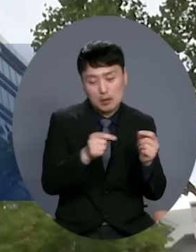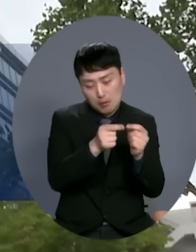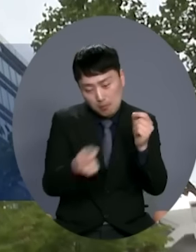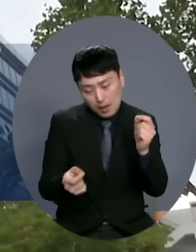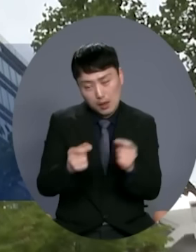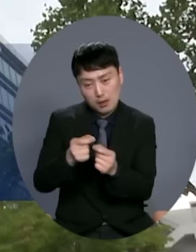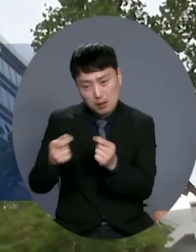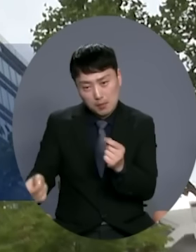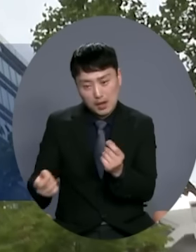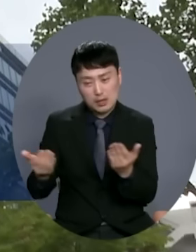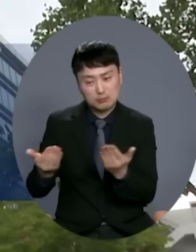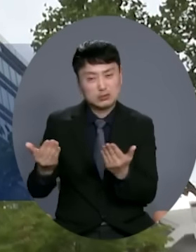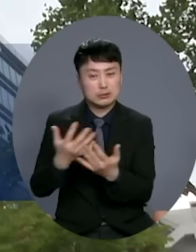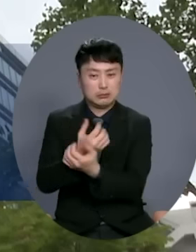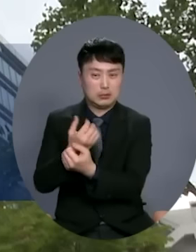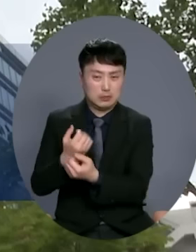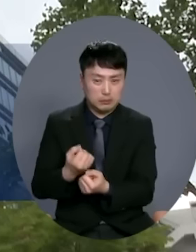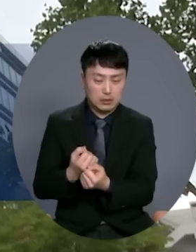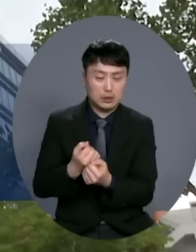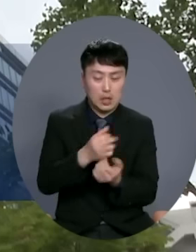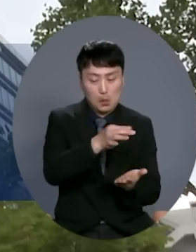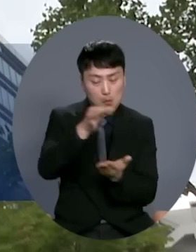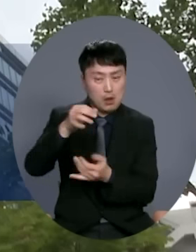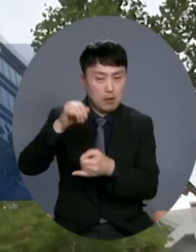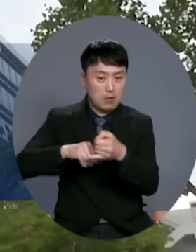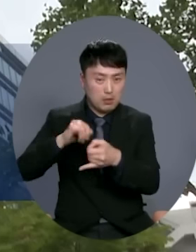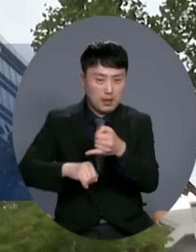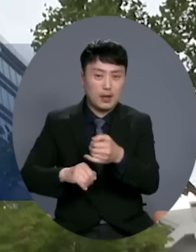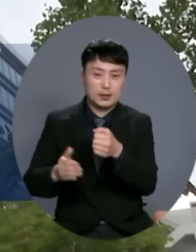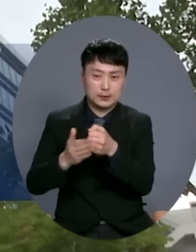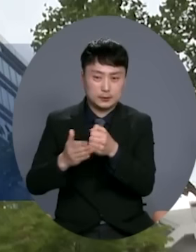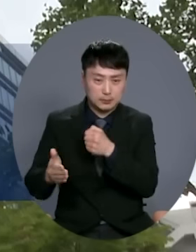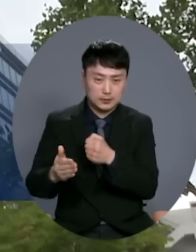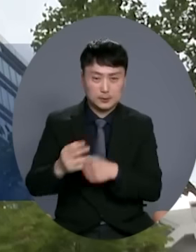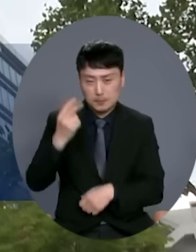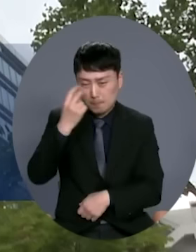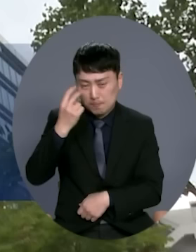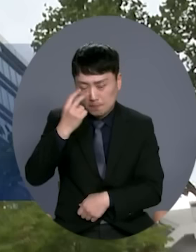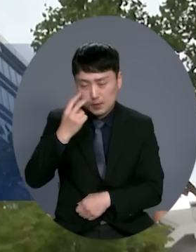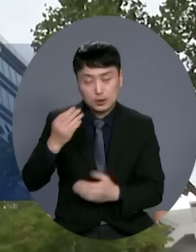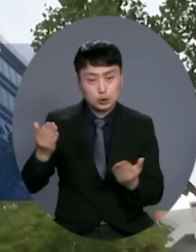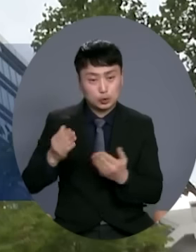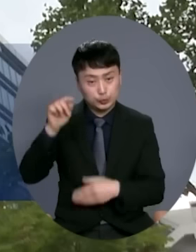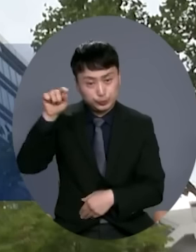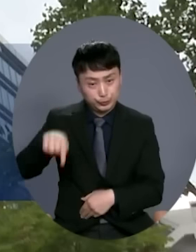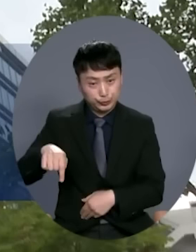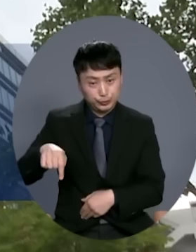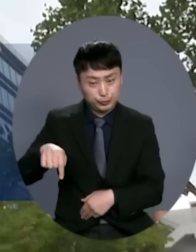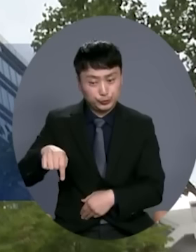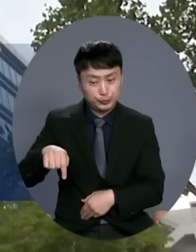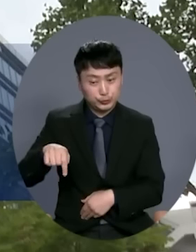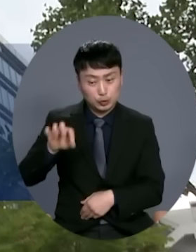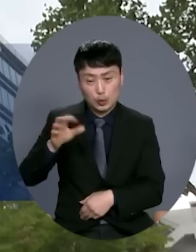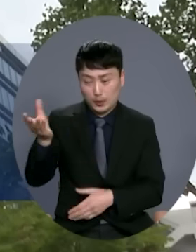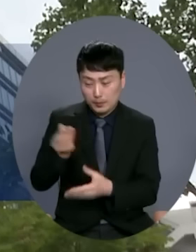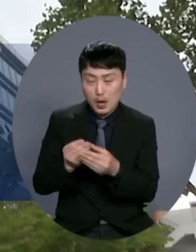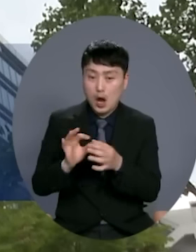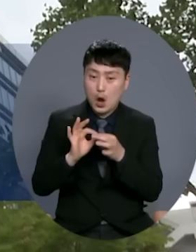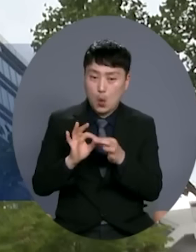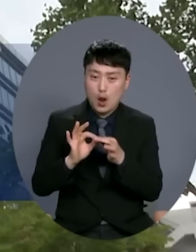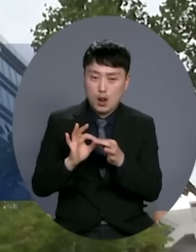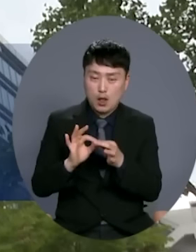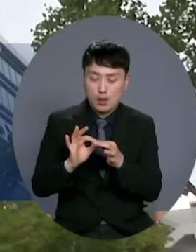더 우려되는 상황입니다. 청산 방안을 마련하도록 지금 지도하고 있고요. 노동부에서 시행하는 뭐 대부사업 같은 관련